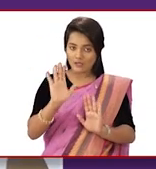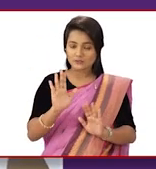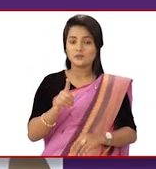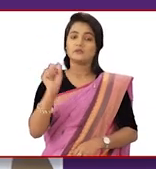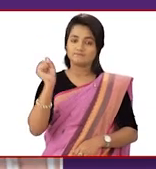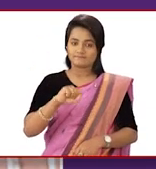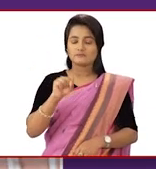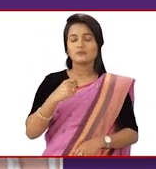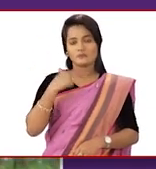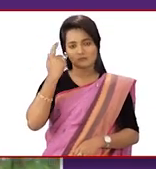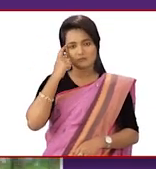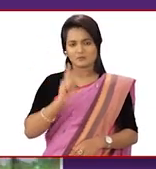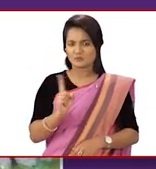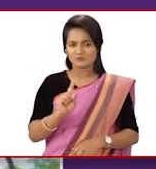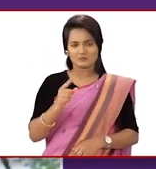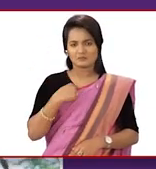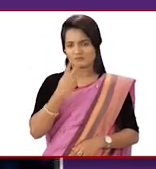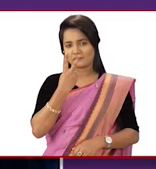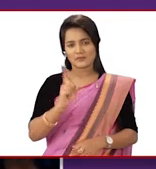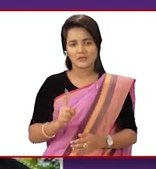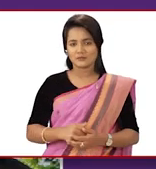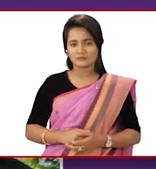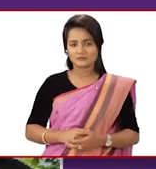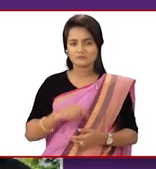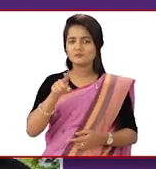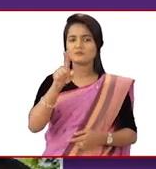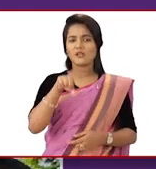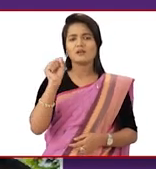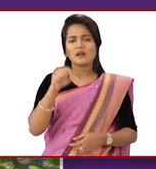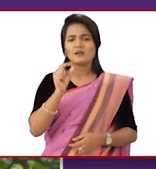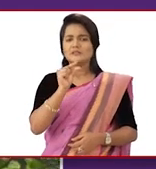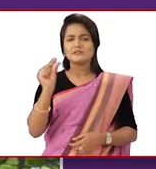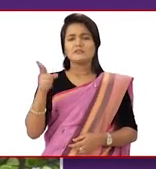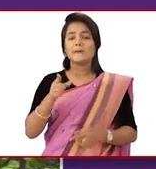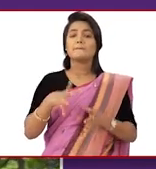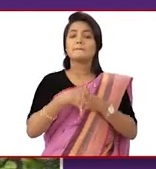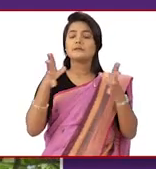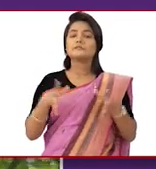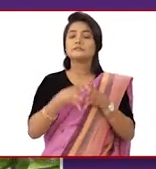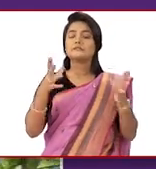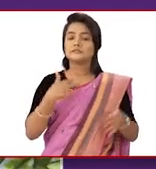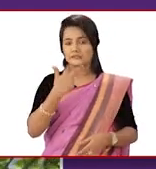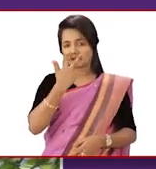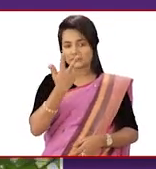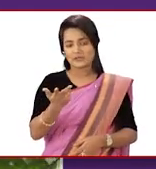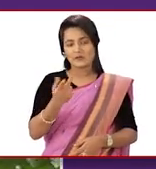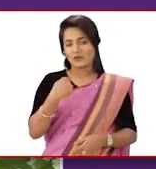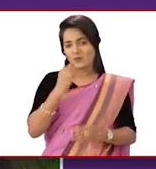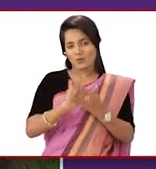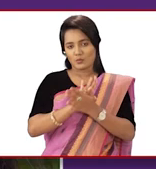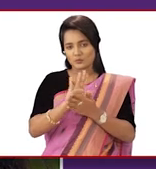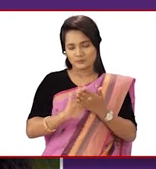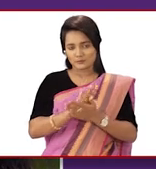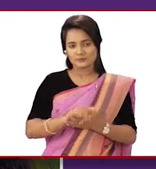Obviously, why not? No. No, not at all. No. Yeah, of course, I think. বেশিরভাগ ক্ষেত্রেই হচ্ছে এখনো দেখিনি আমি